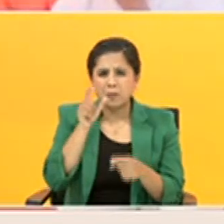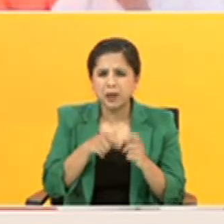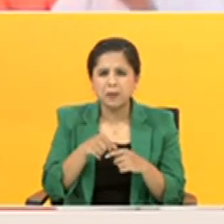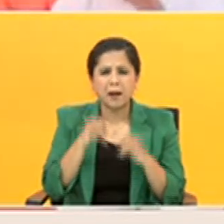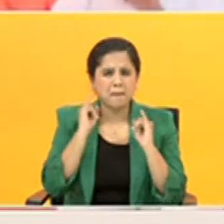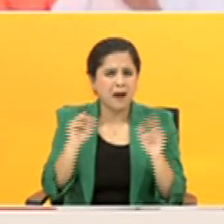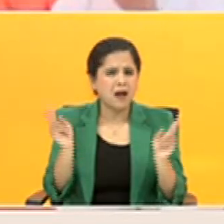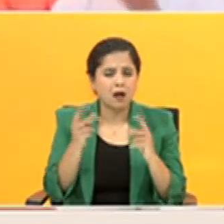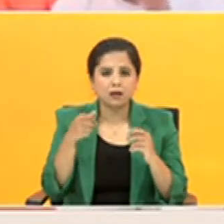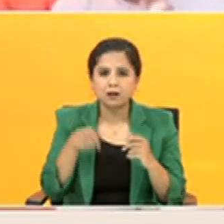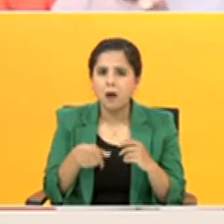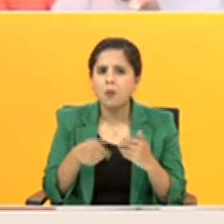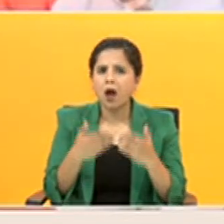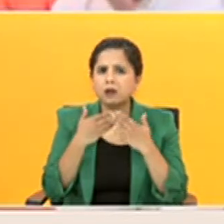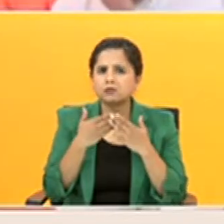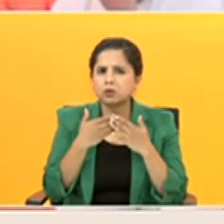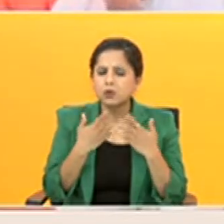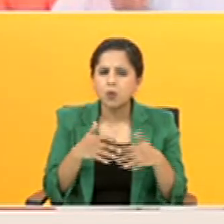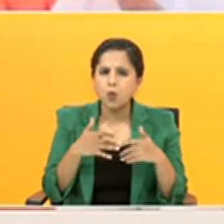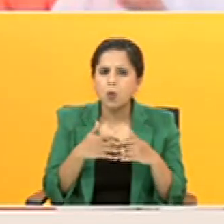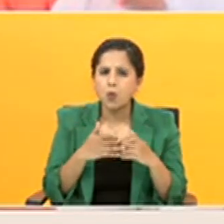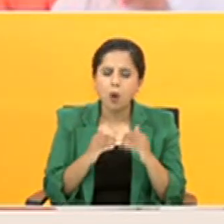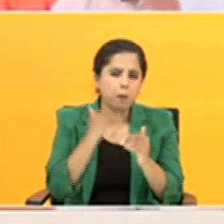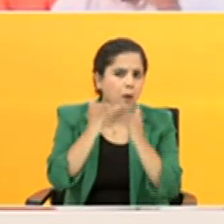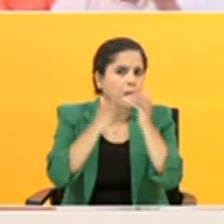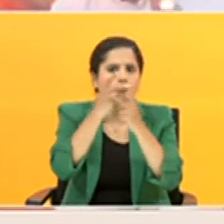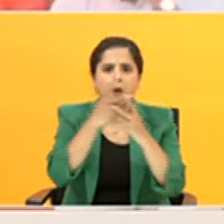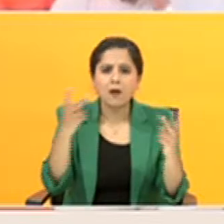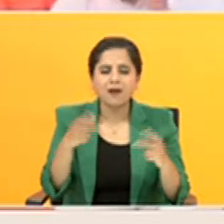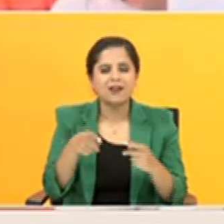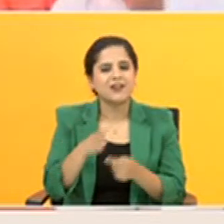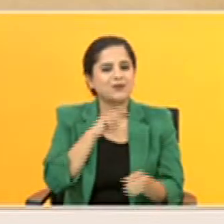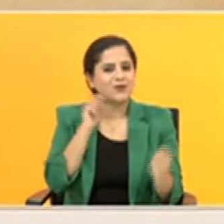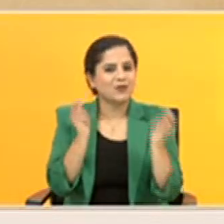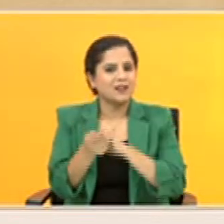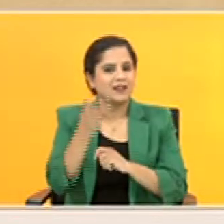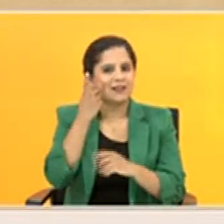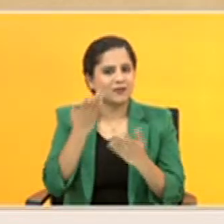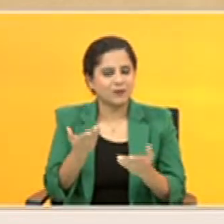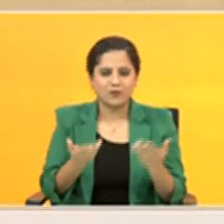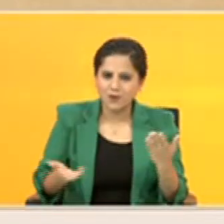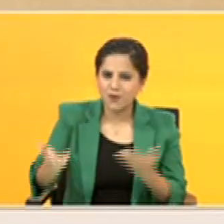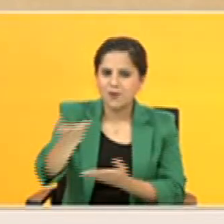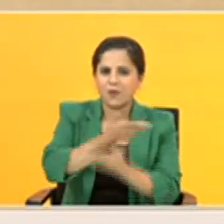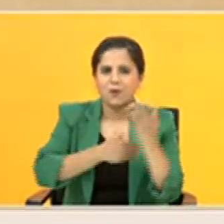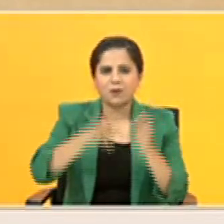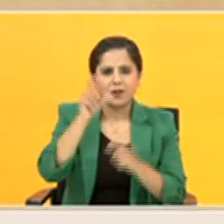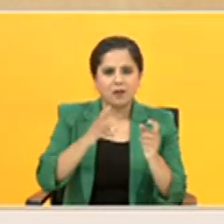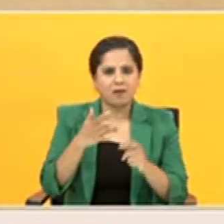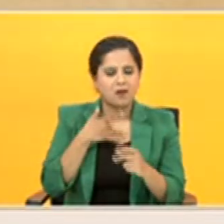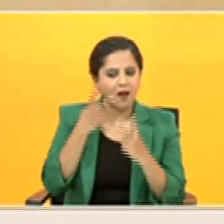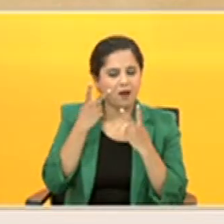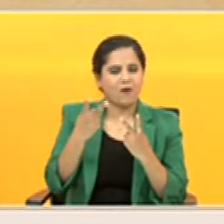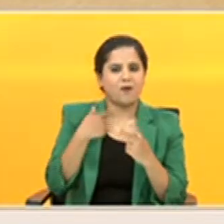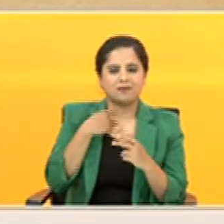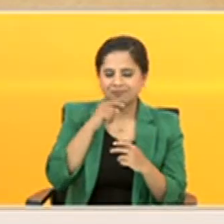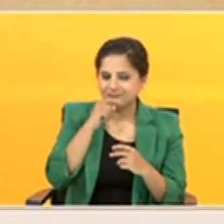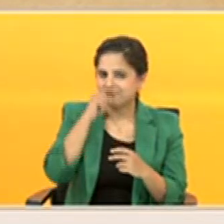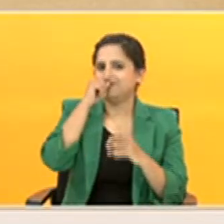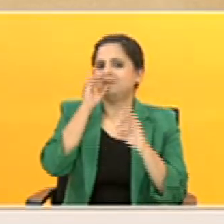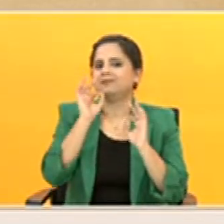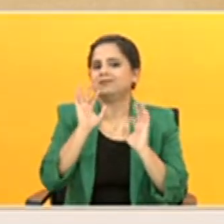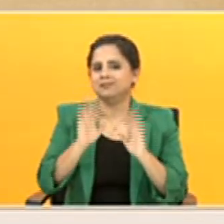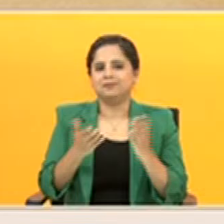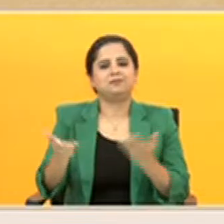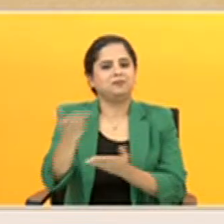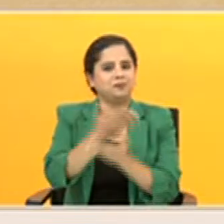शिक्षा का परचम लहरा रहा है। ऐसे बदलाव हम सभी को गर्व से भर देते हैं।